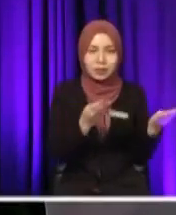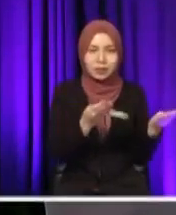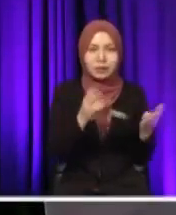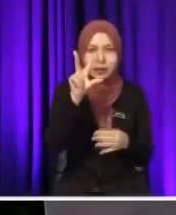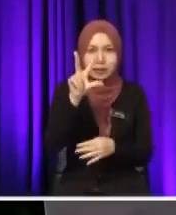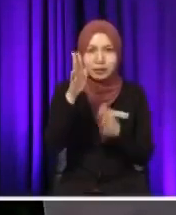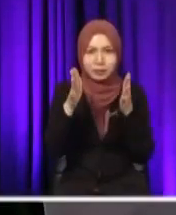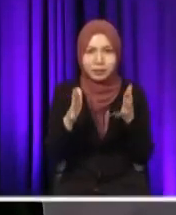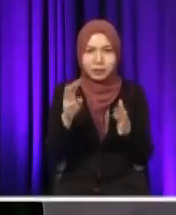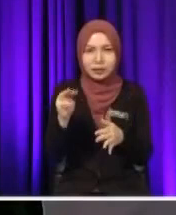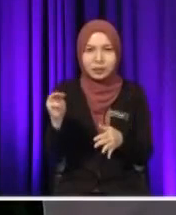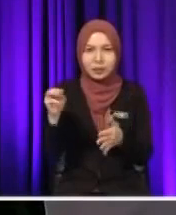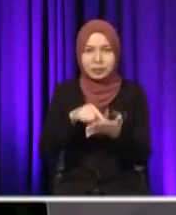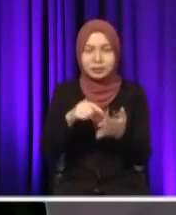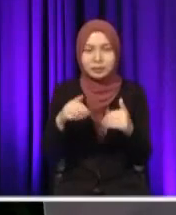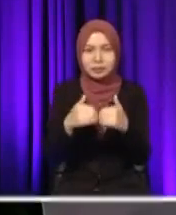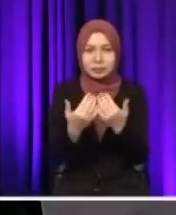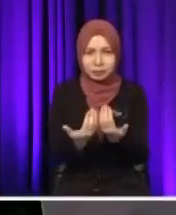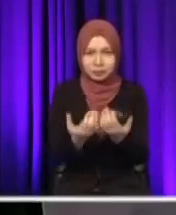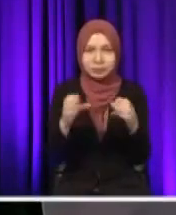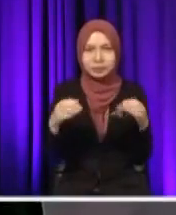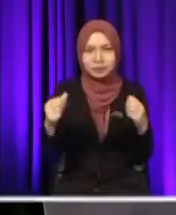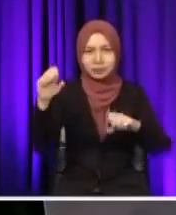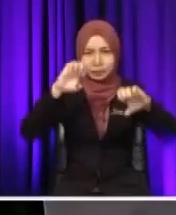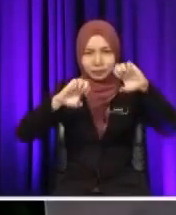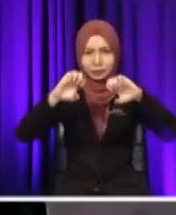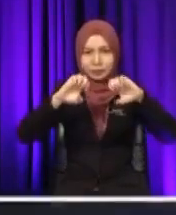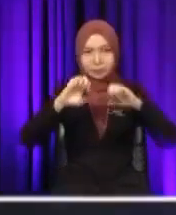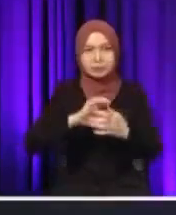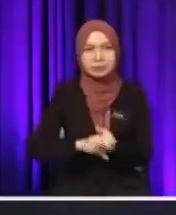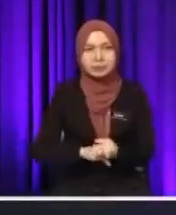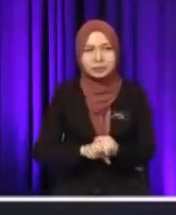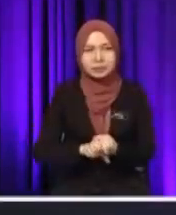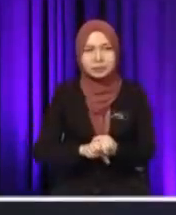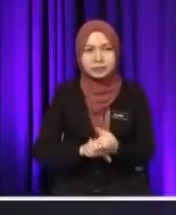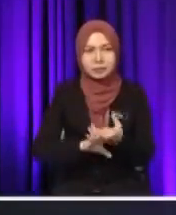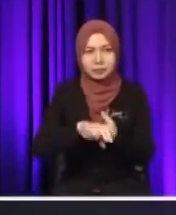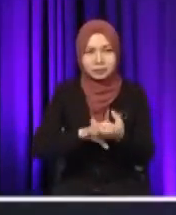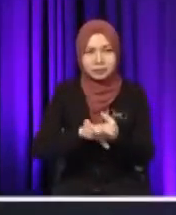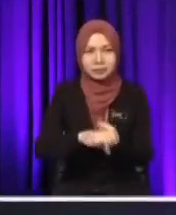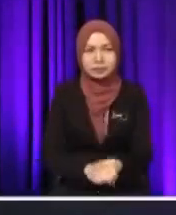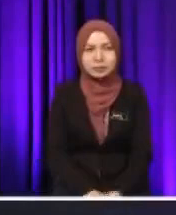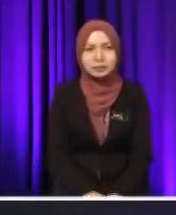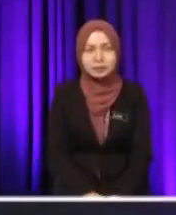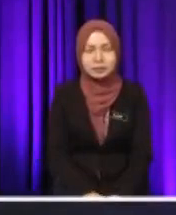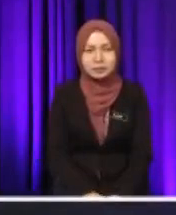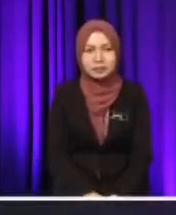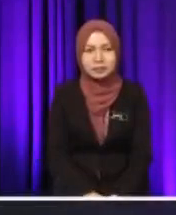melakukan eksperimen bagaimana nak buat sabun yang Chris suka tadi. Okey, baiklah. So semua dah sedia tak?